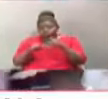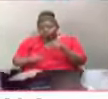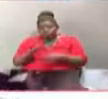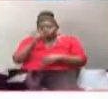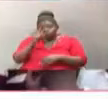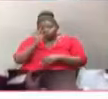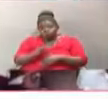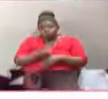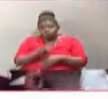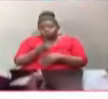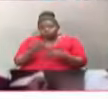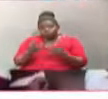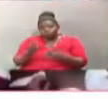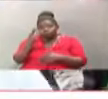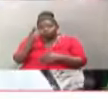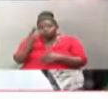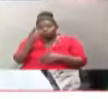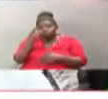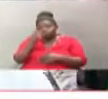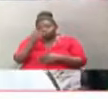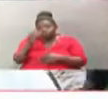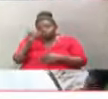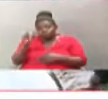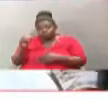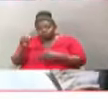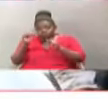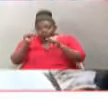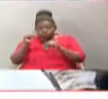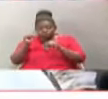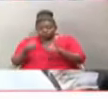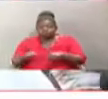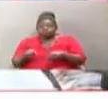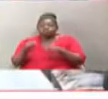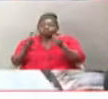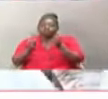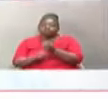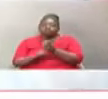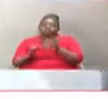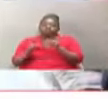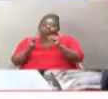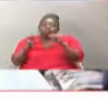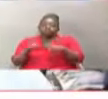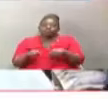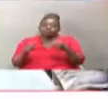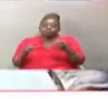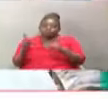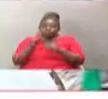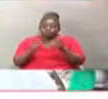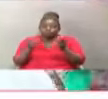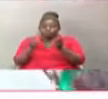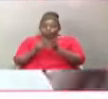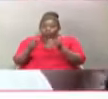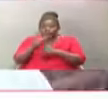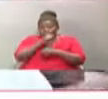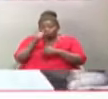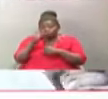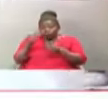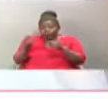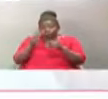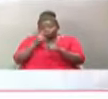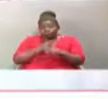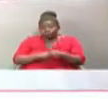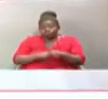lukumi oba lukumi mu kikumi ze tugusobodde okufuna. Era nga zisobodde okusalira bannayuganda era obwedde ennyama etambula okuva ssaawa